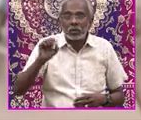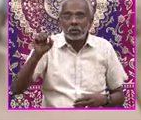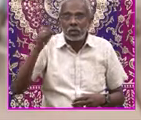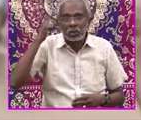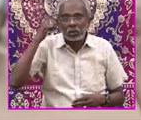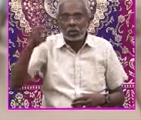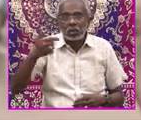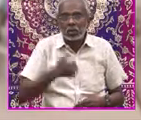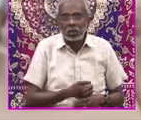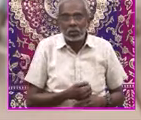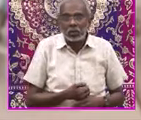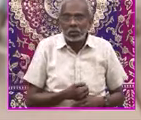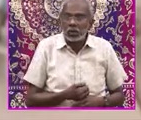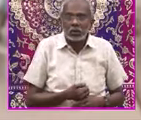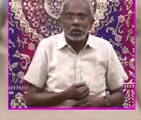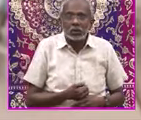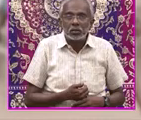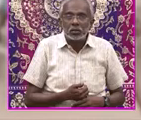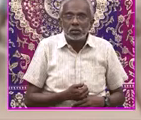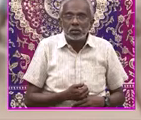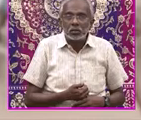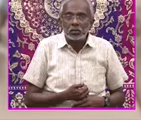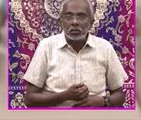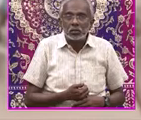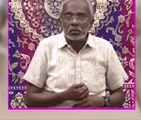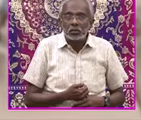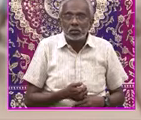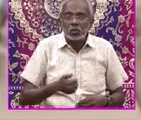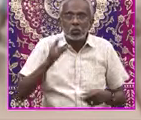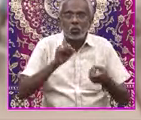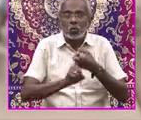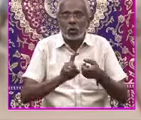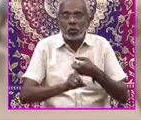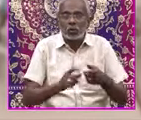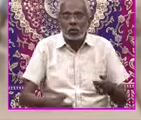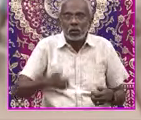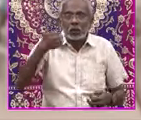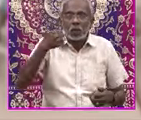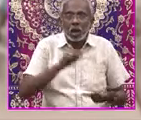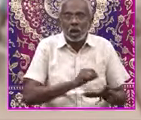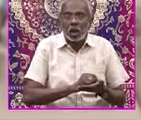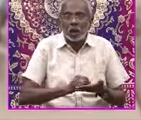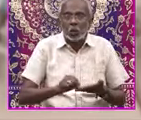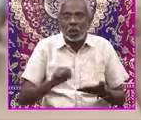மன்னன் அனந்தவர்மன். போரை வெற்றி பெறுவதற்கு காரணமாக இருந்தவர்